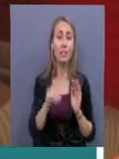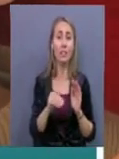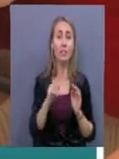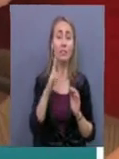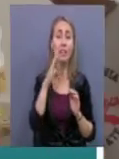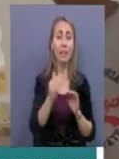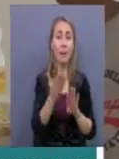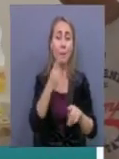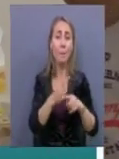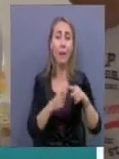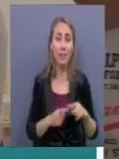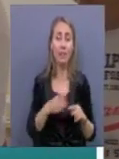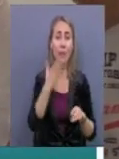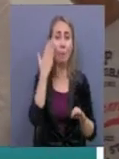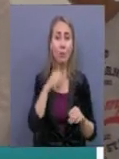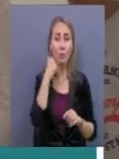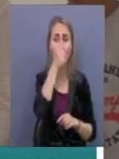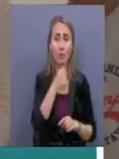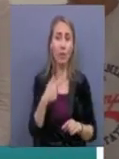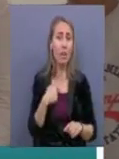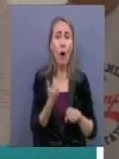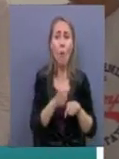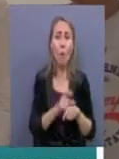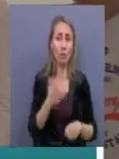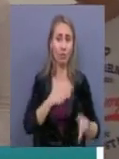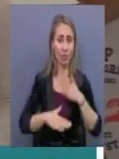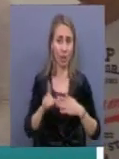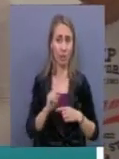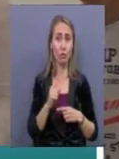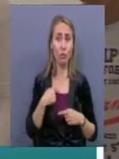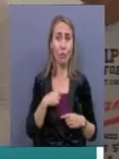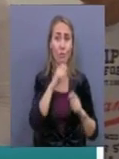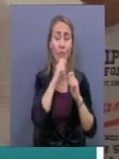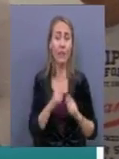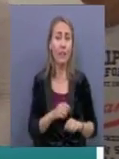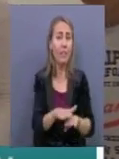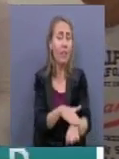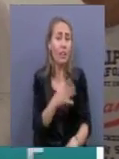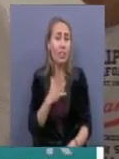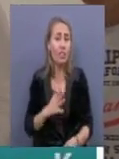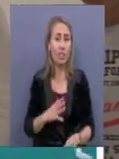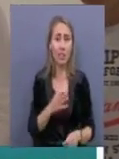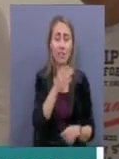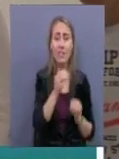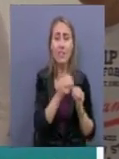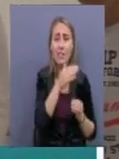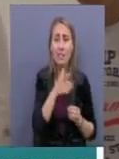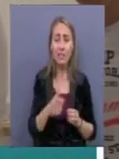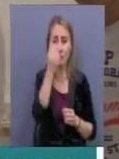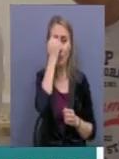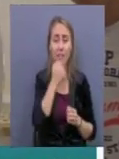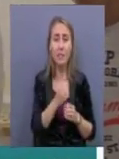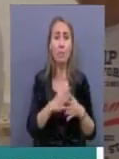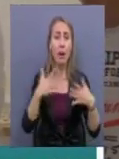тойын тойлауда. Бүгін өте қуаныштымыз. 10 жыл бойы күткен баспанаға бүгін ие болып отырмыз.